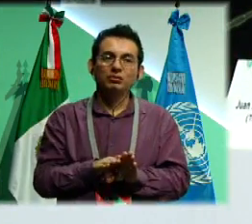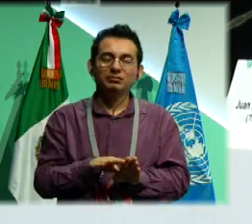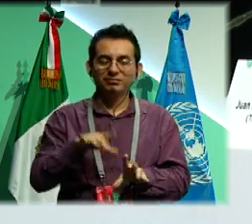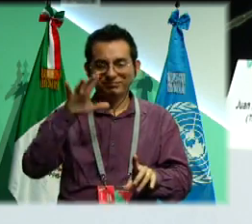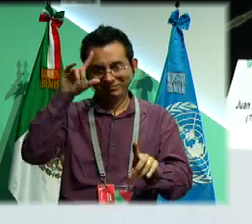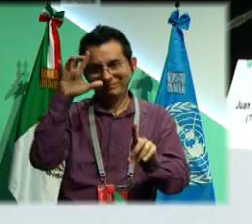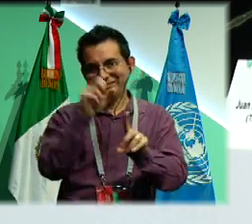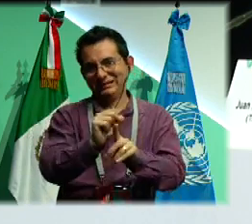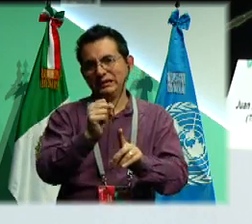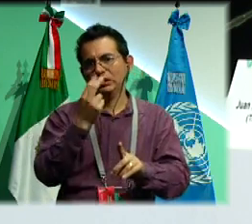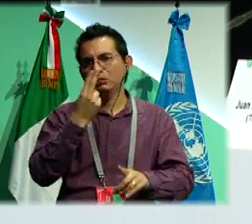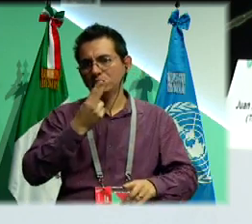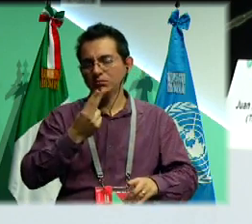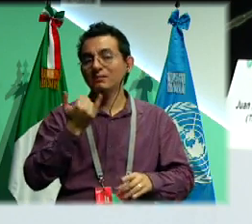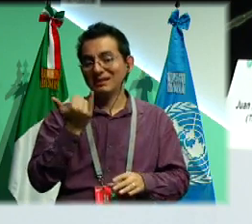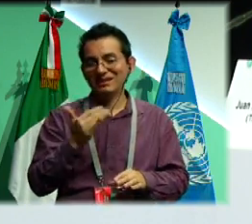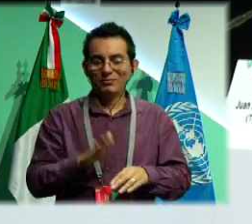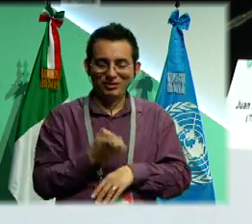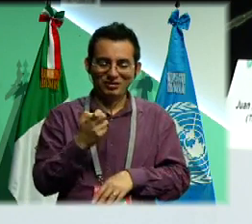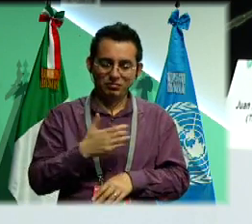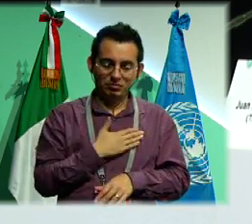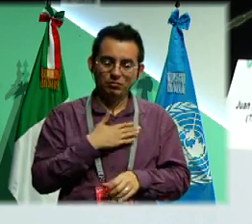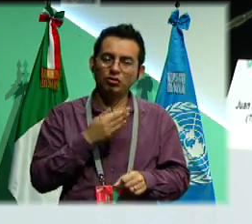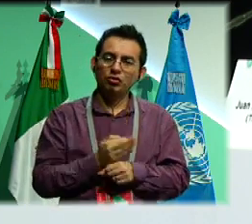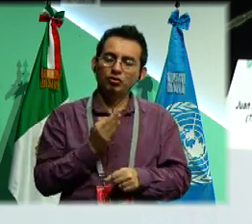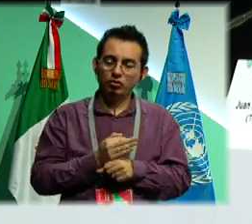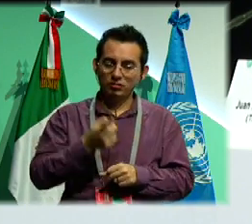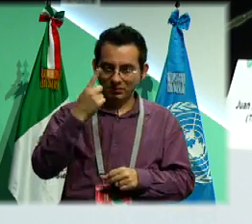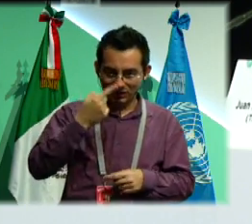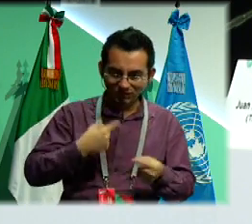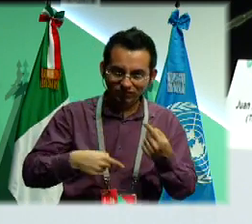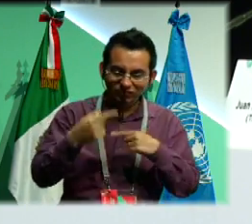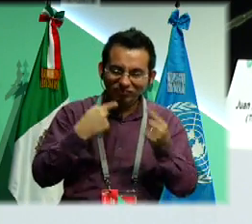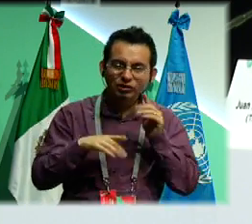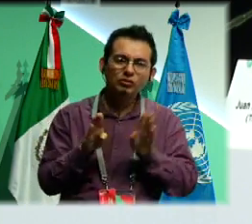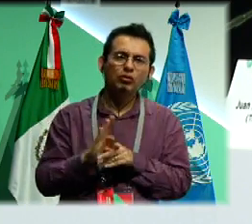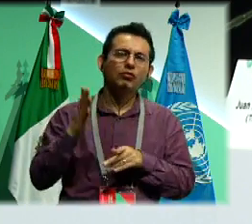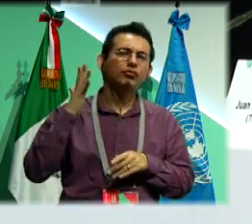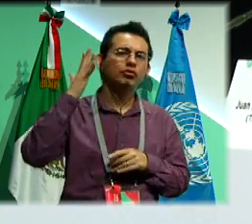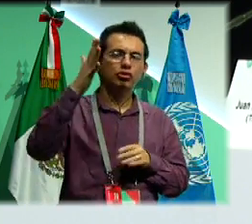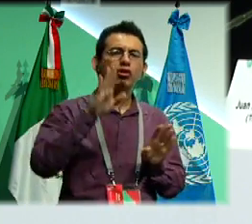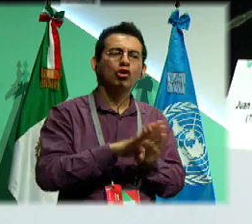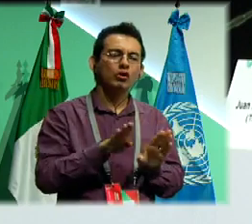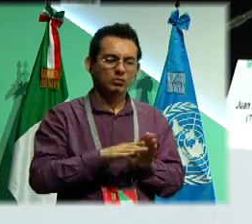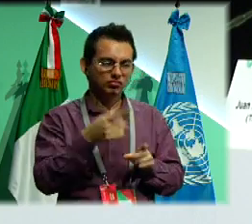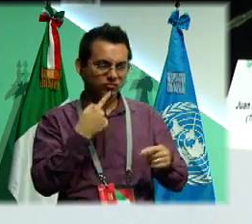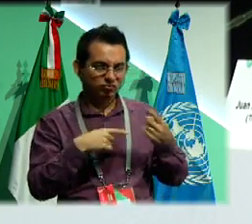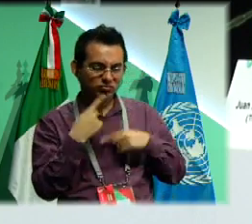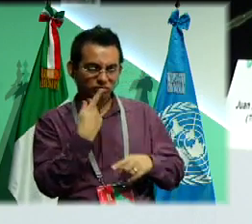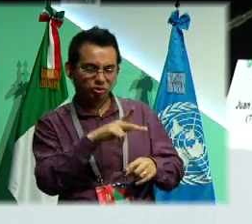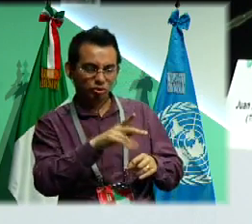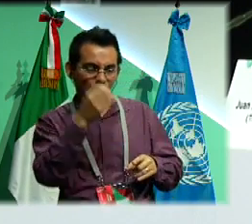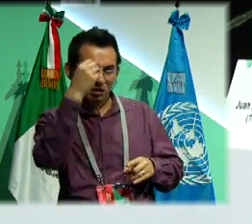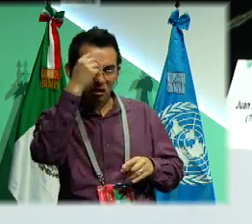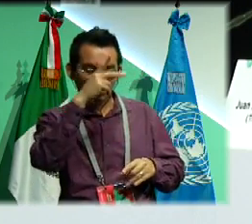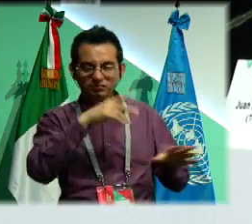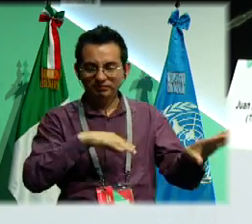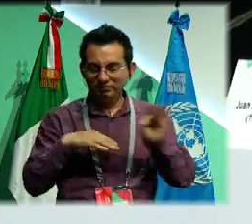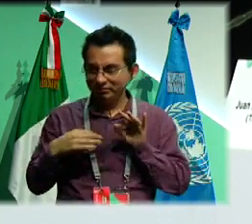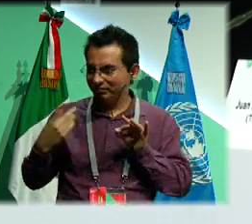que c'est comme ça qu'il faudra progresser, toujours envisager le point de vue des